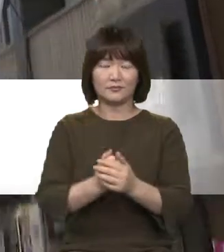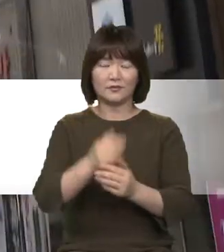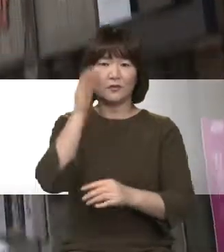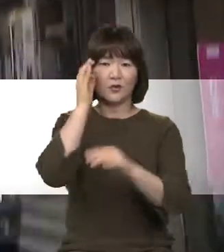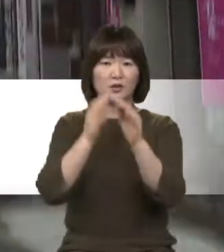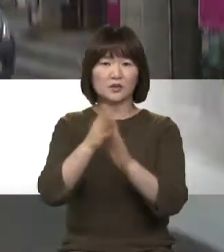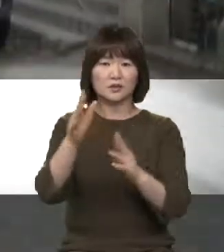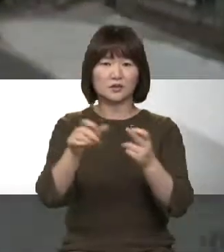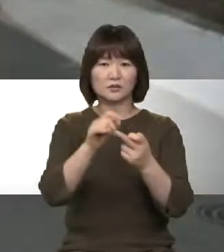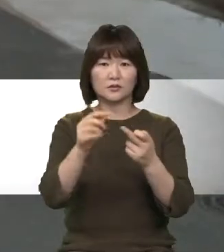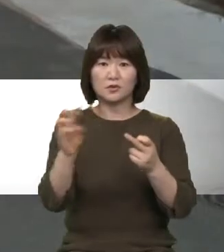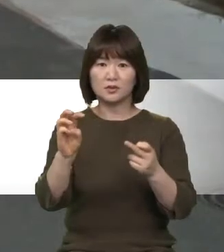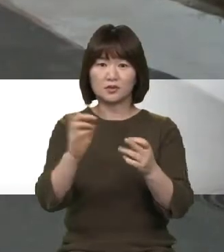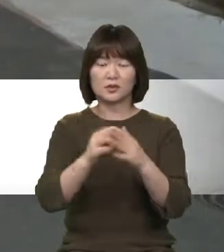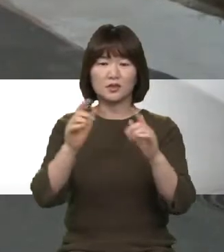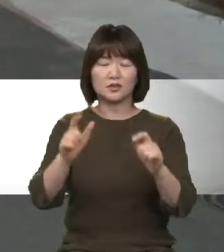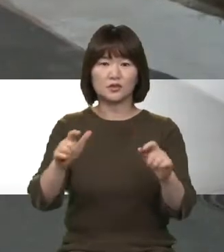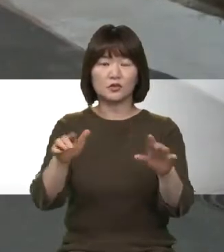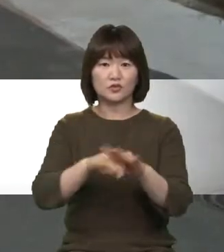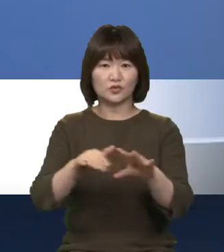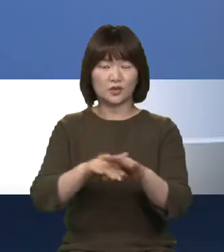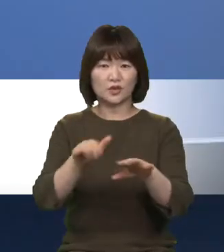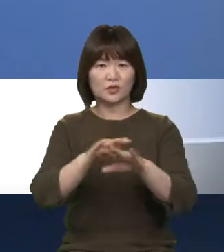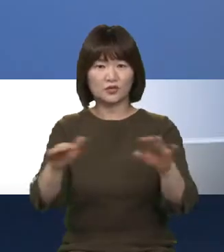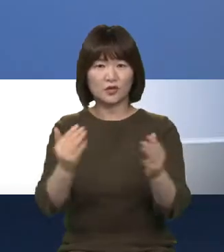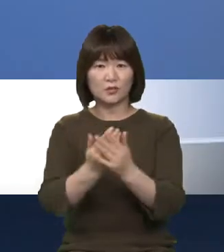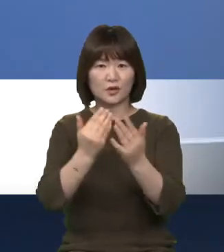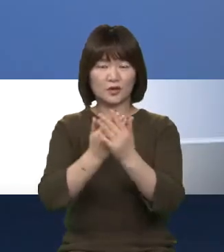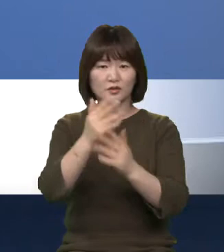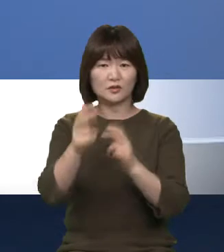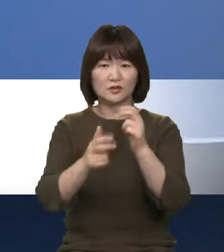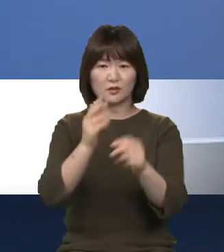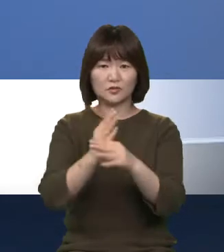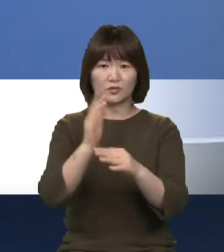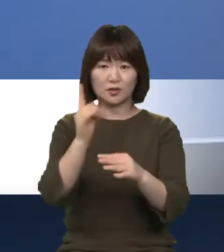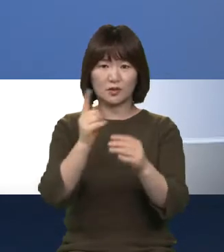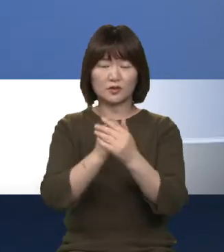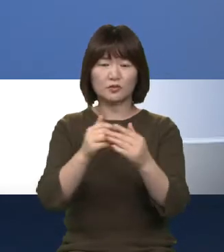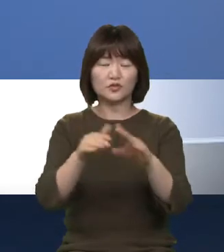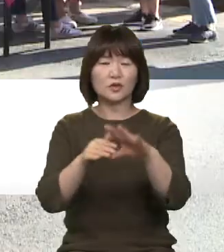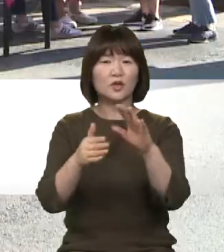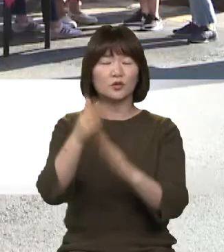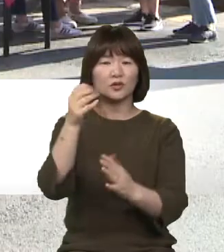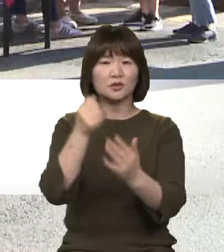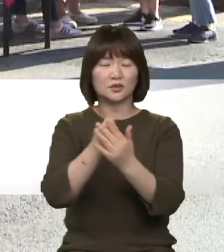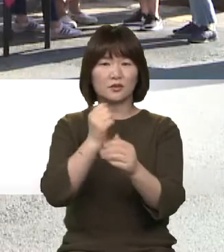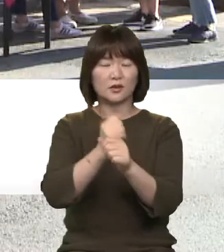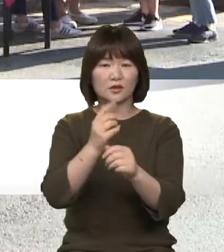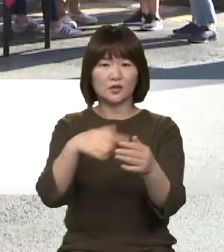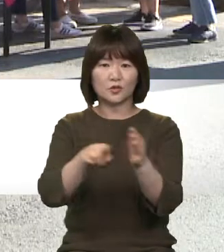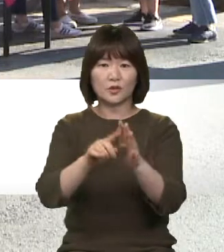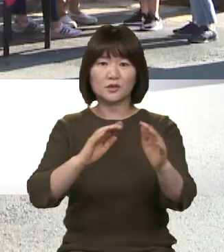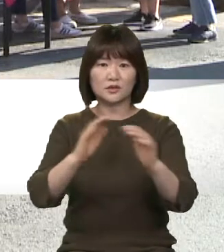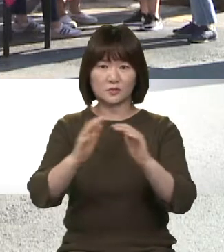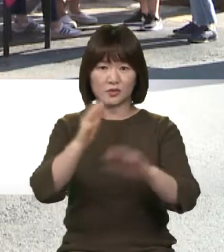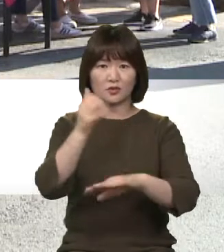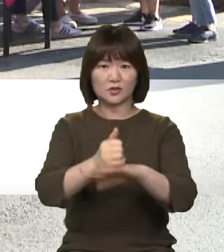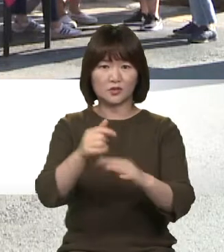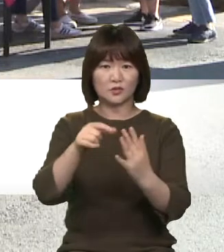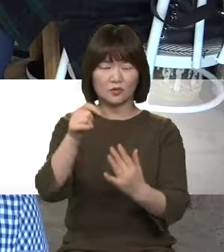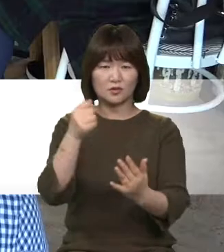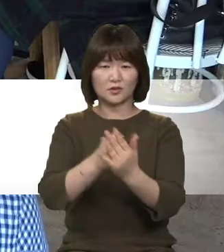포항시 는 30일 지역문화 균형발전 정책의 일환인 제 1차 문화도시 지정을 위한 심의 에서 최종